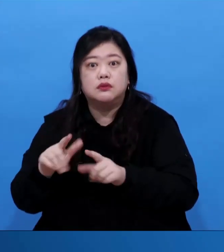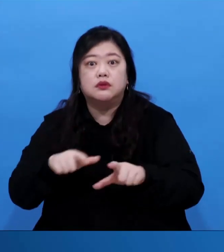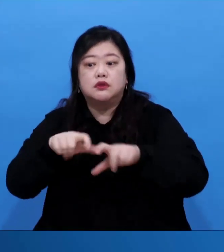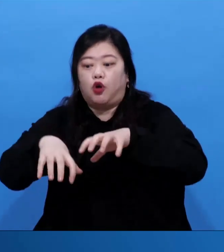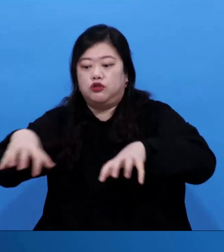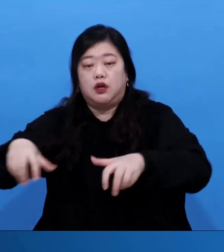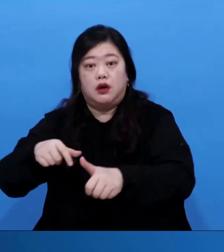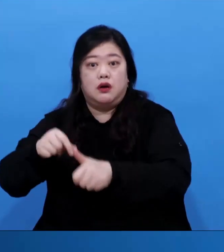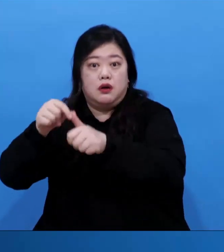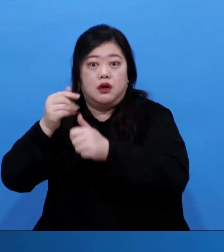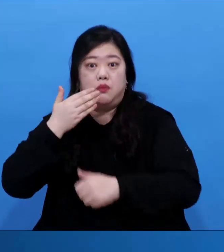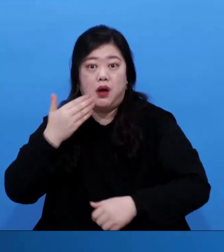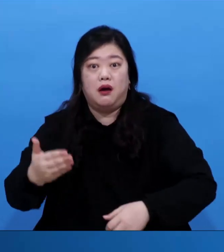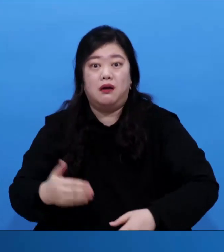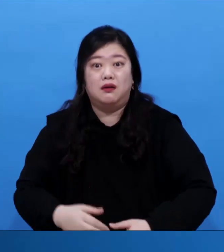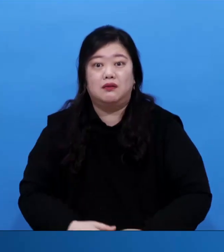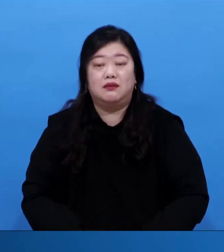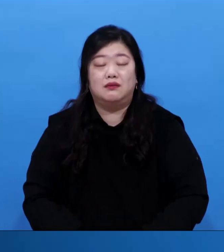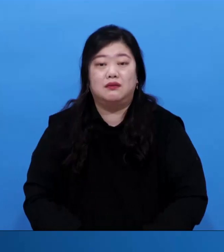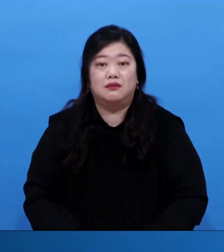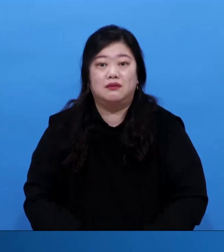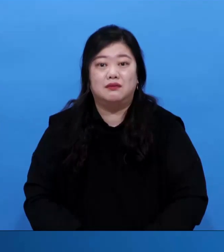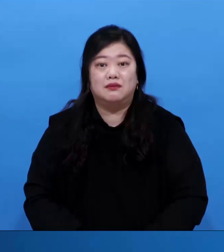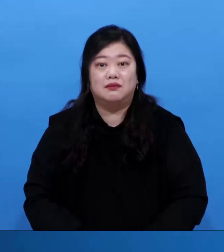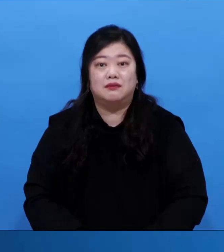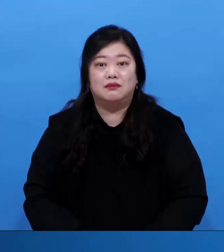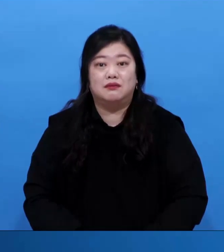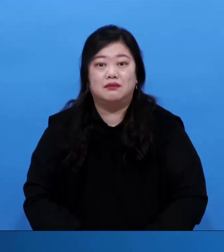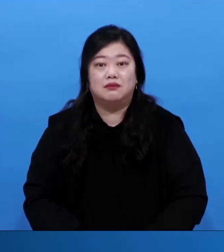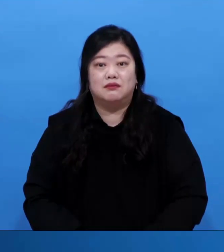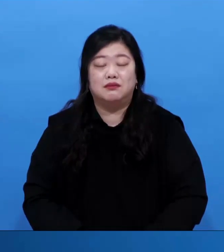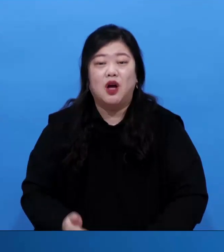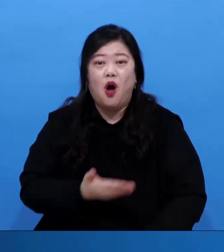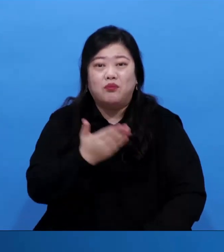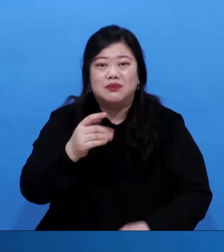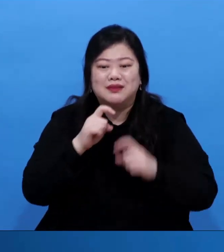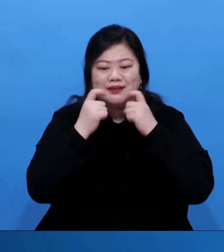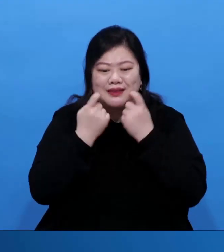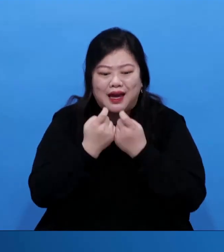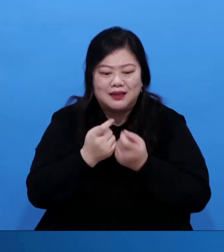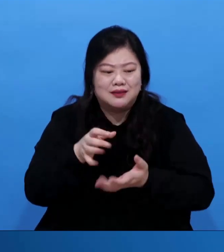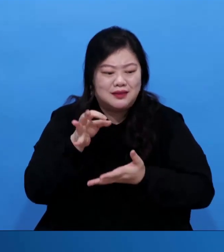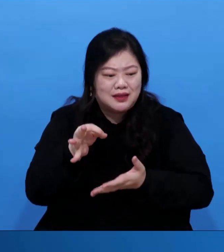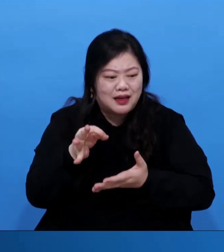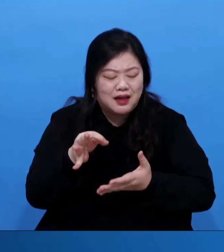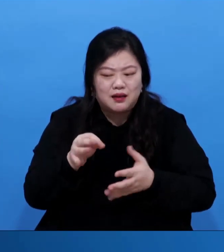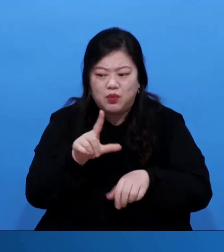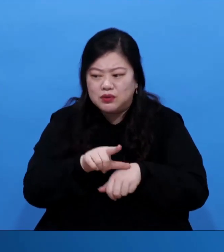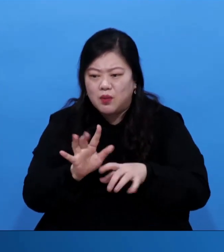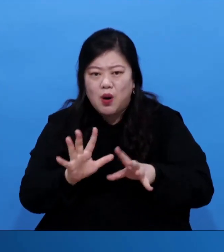And so hold to this covenant. 우리는 아무것도 없어도 돼요. It's okay even if we have nothing.